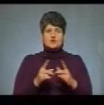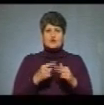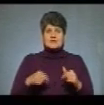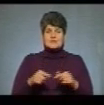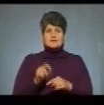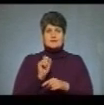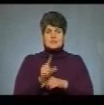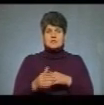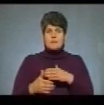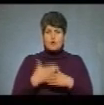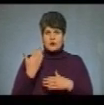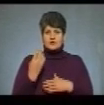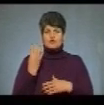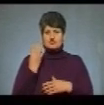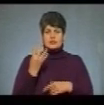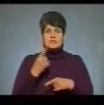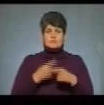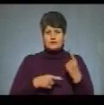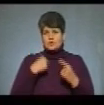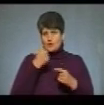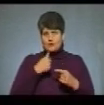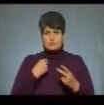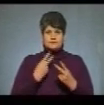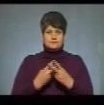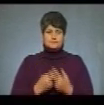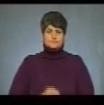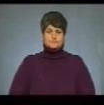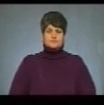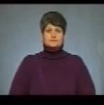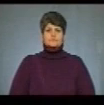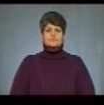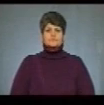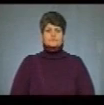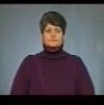Призначив покарання у вигляді 4,5 років ув'язнення.